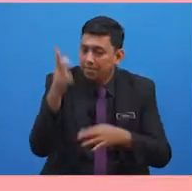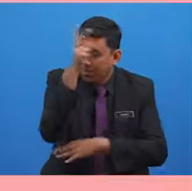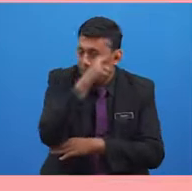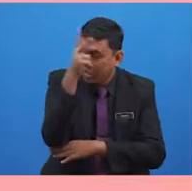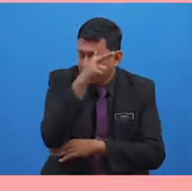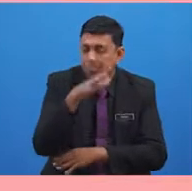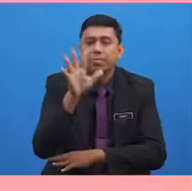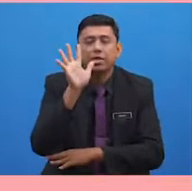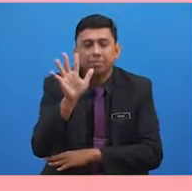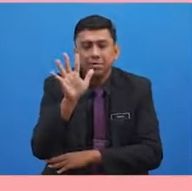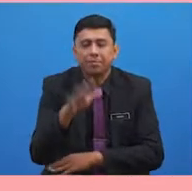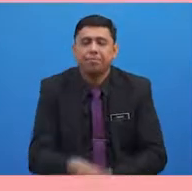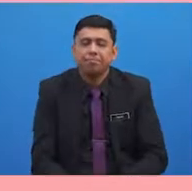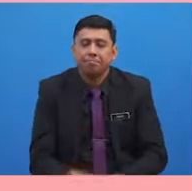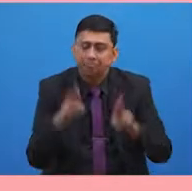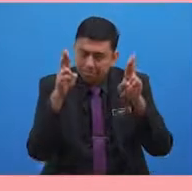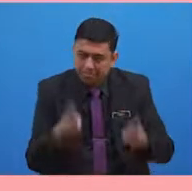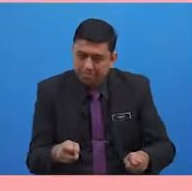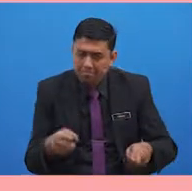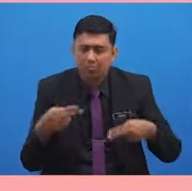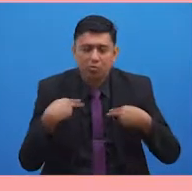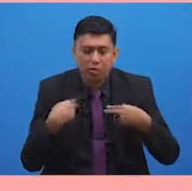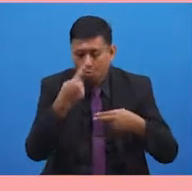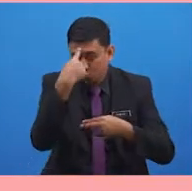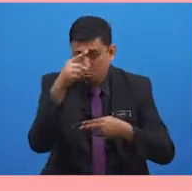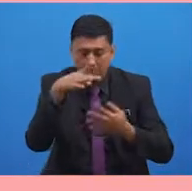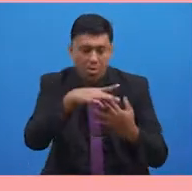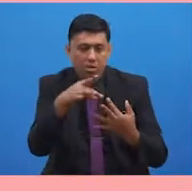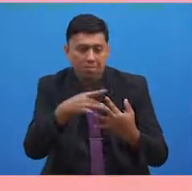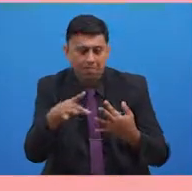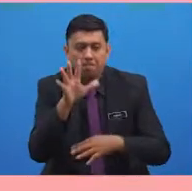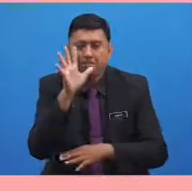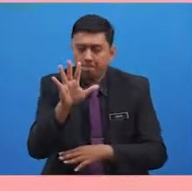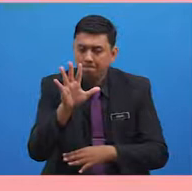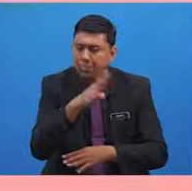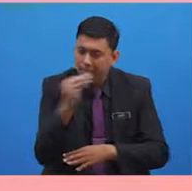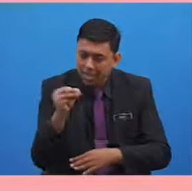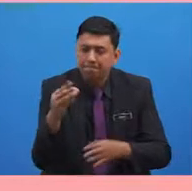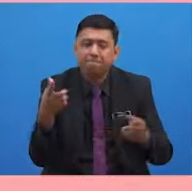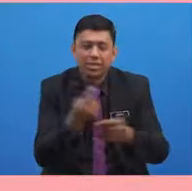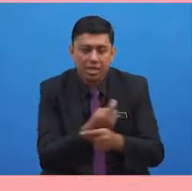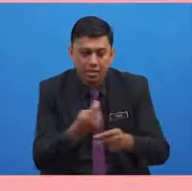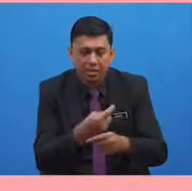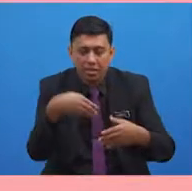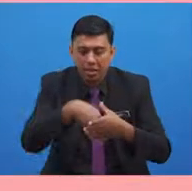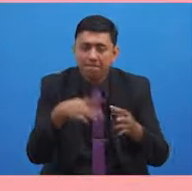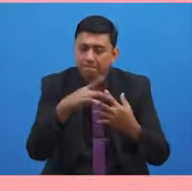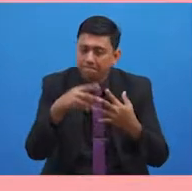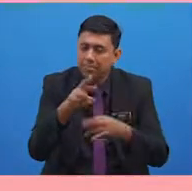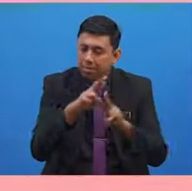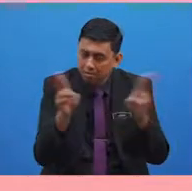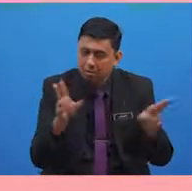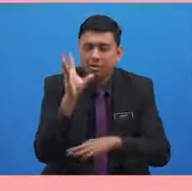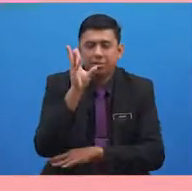kerajaan. Kelima, rakyat berhak untuk mengundi dan bertanding dalam pilihan raya.